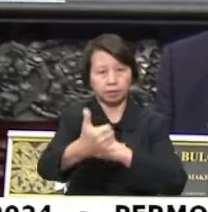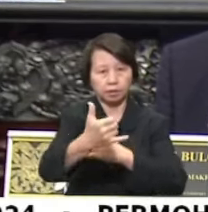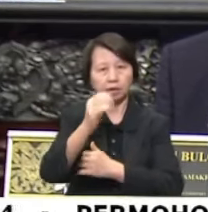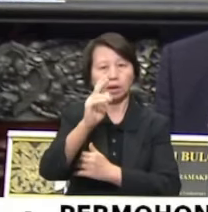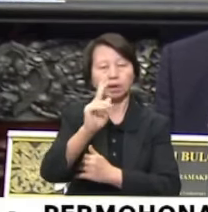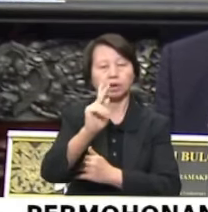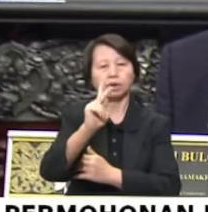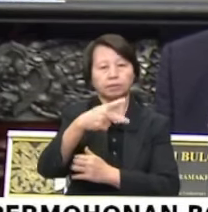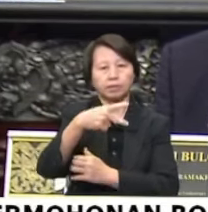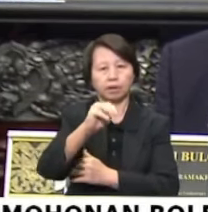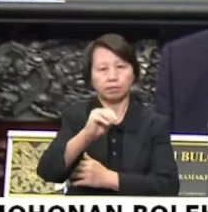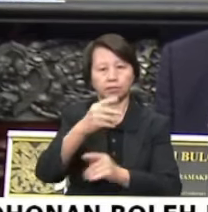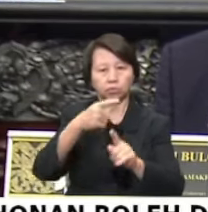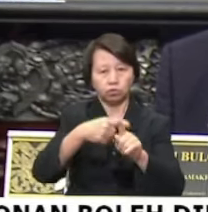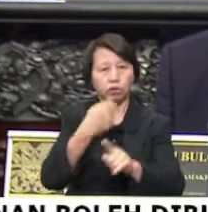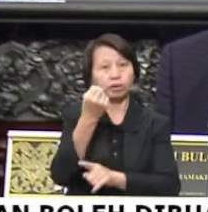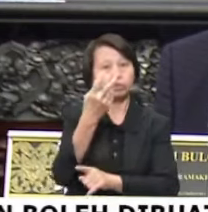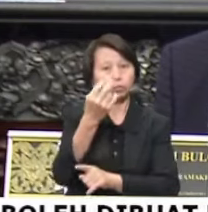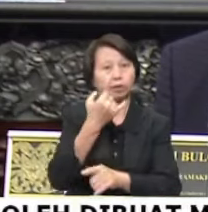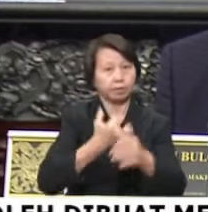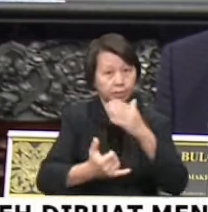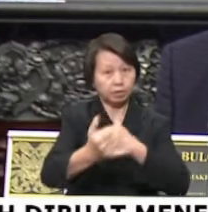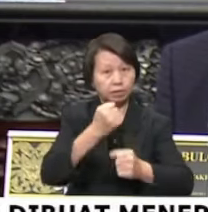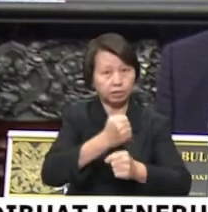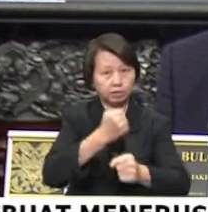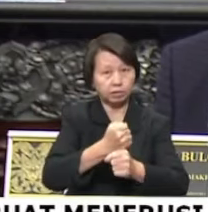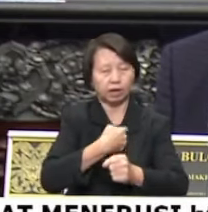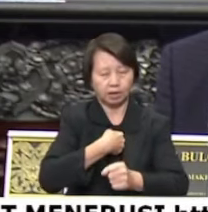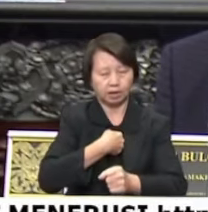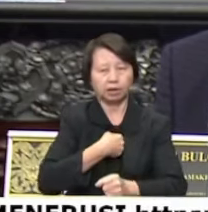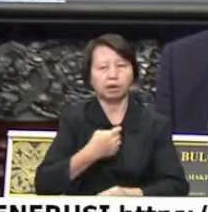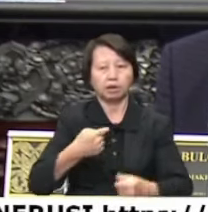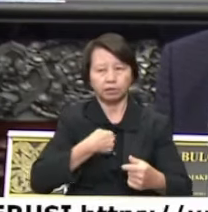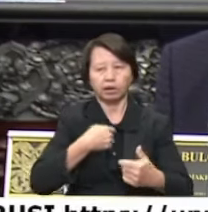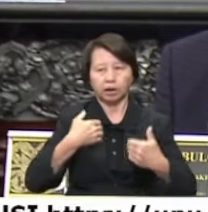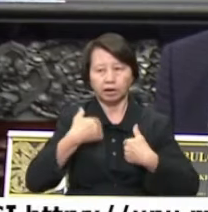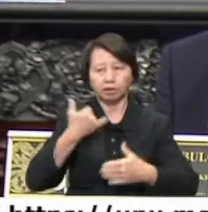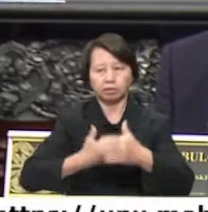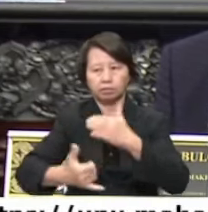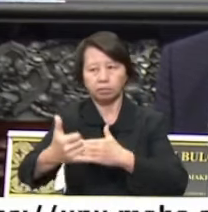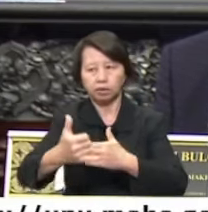KPM bulan Disember yang lepas, saya